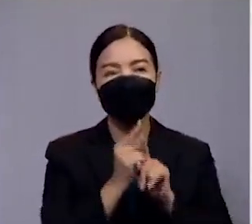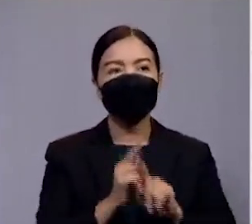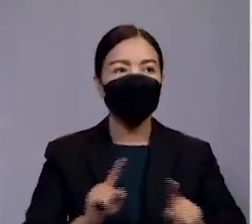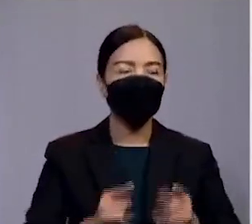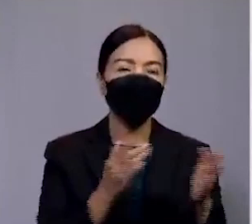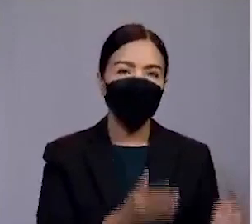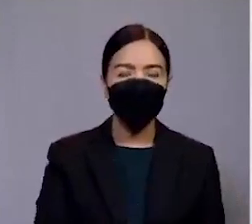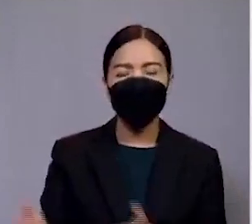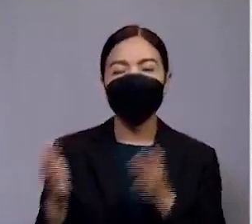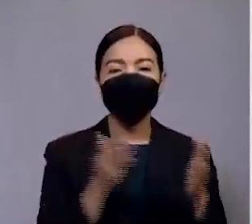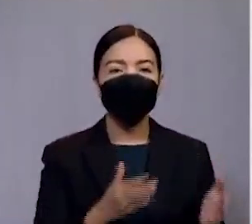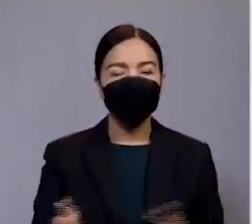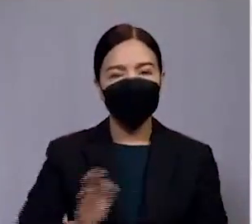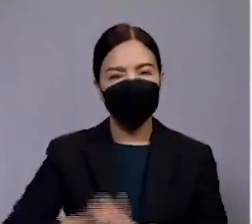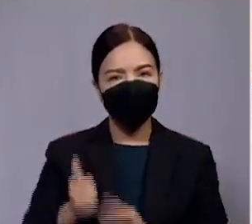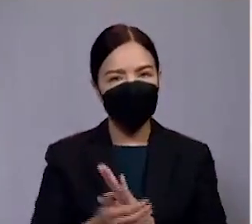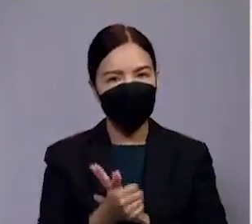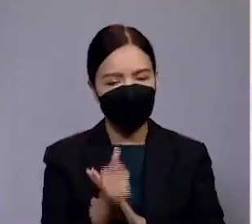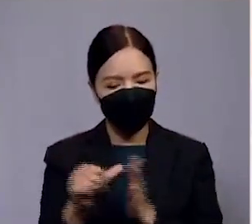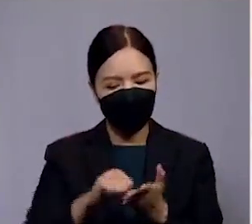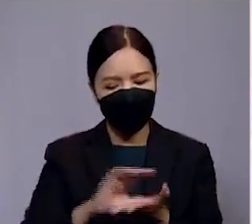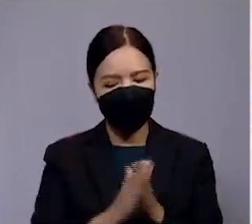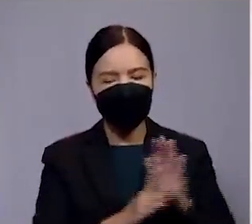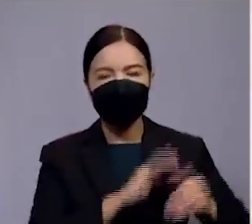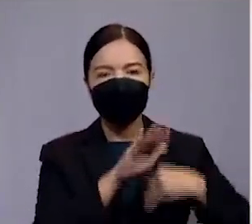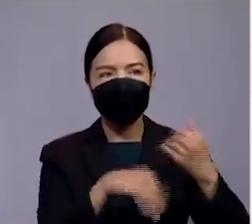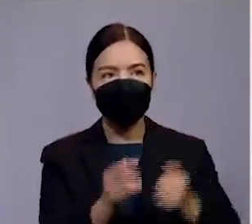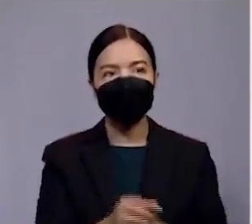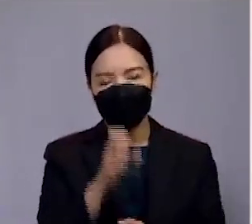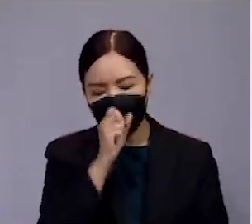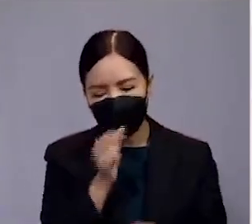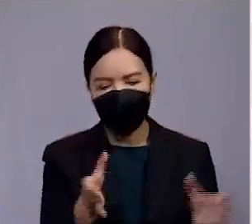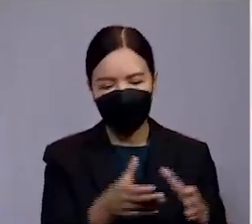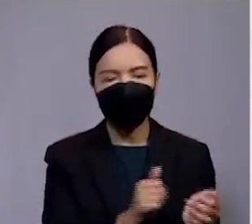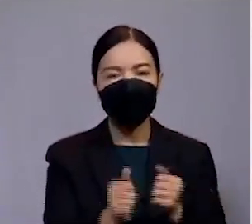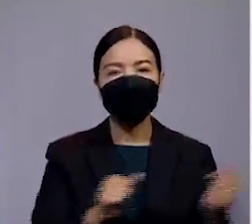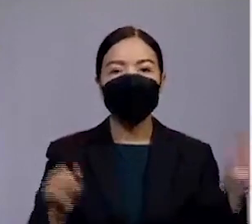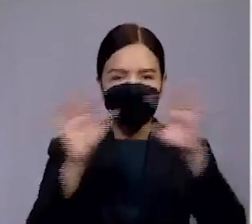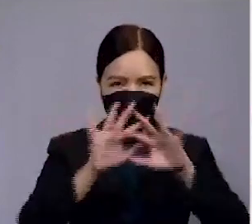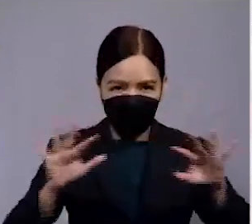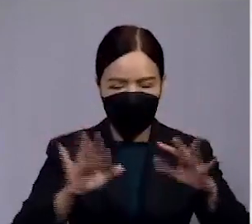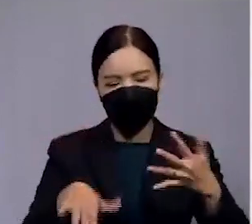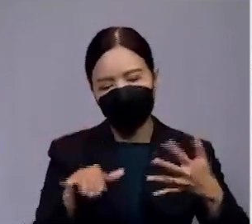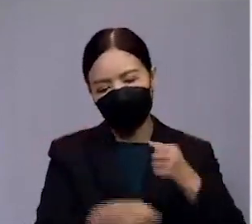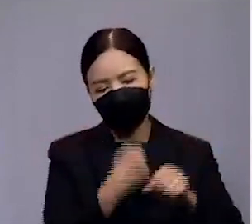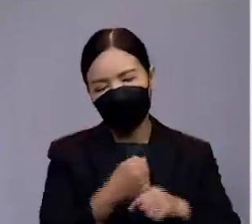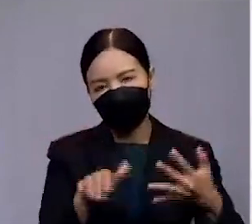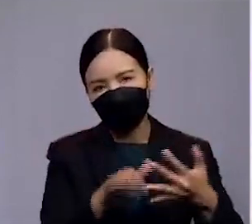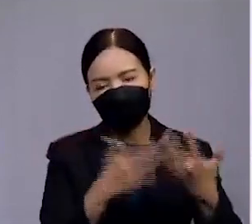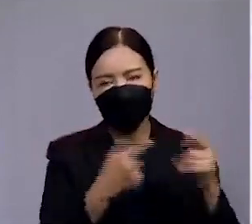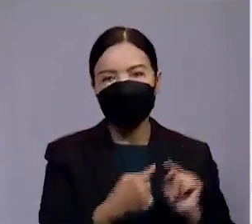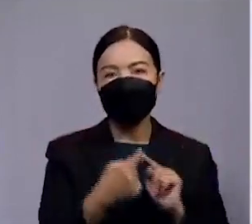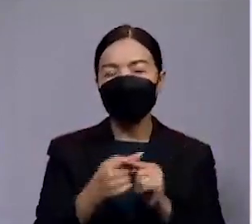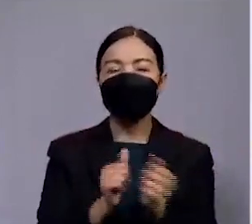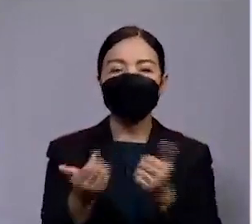รือกระบวนการเล่นยังมีสิ่งที่ต้องปรับปรุงโดยยังมีแมตช์ที่จะได้ทดสอบทีมในการแข่งขันอาเซียนกรังปรีอีกรายการก่อนที่จะได้ไปแข่งขัน